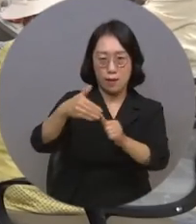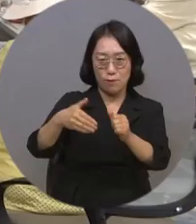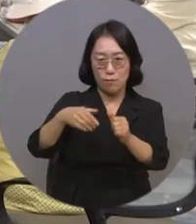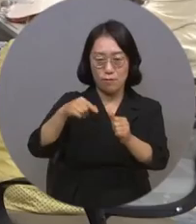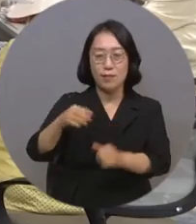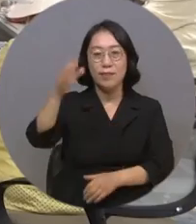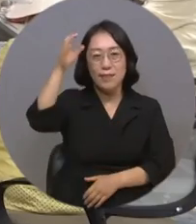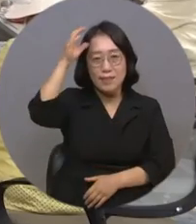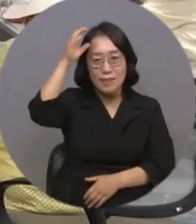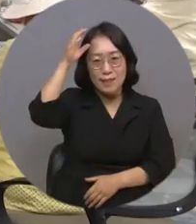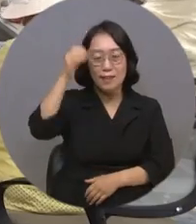기대한다고 밝혔습니다